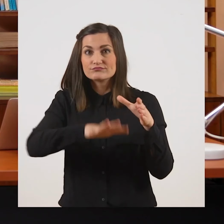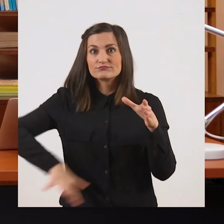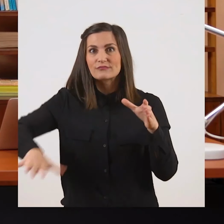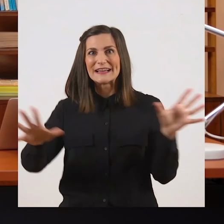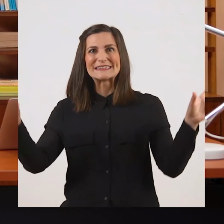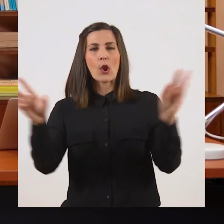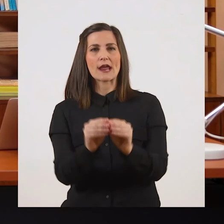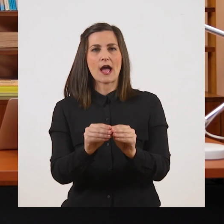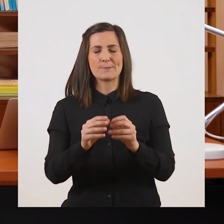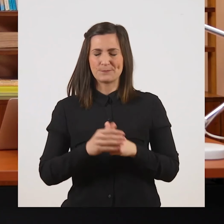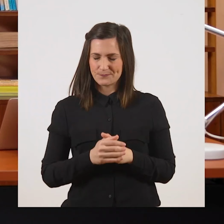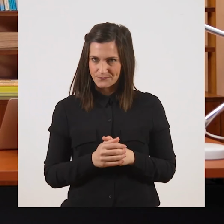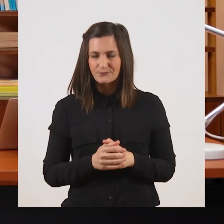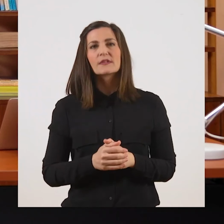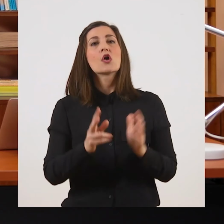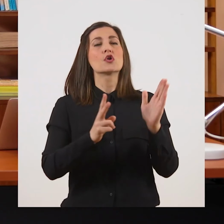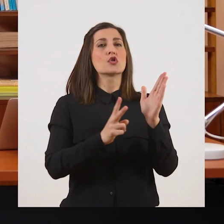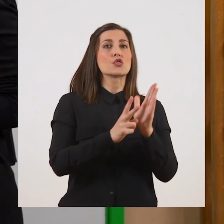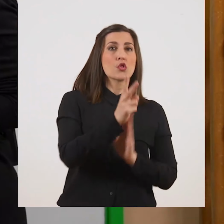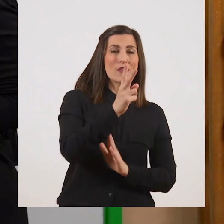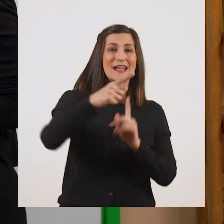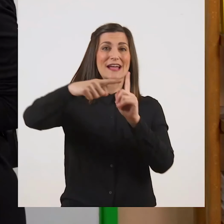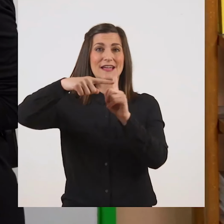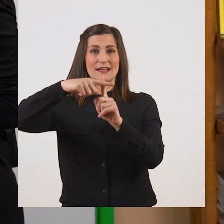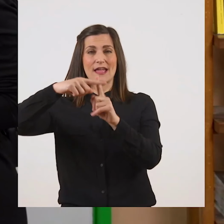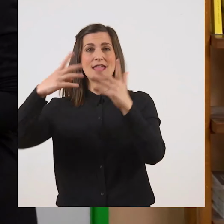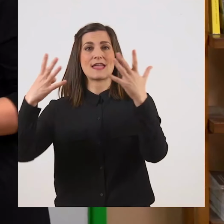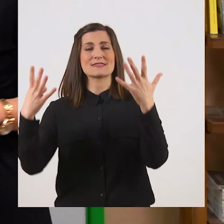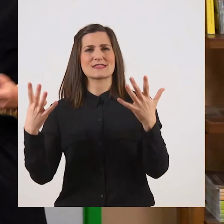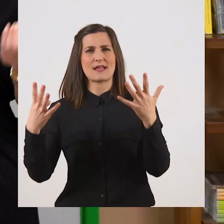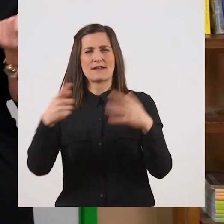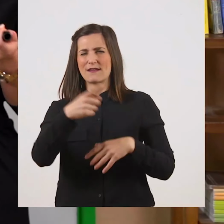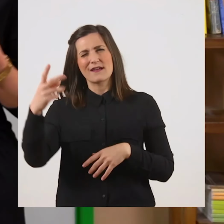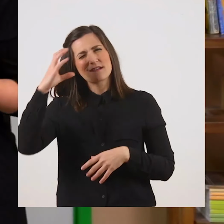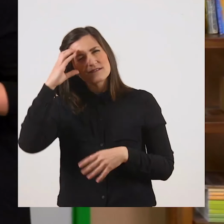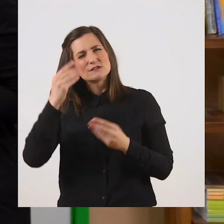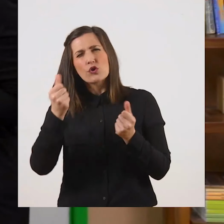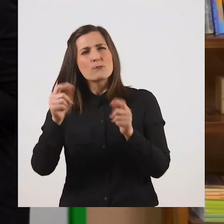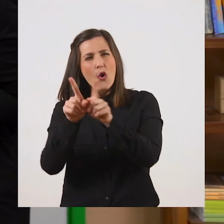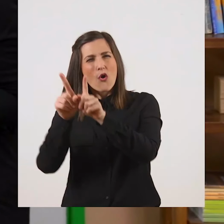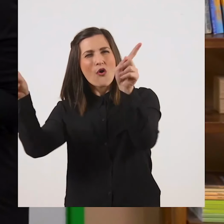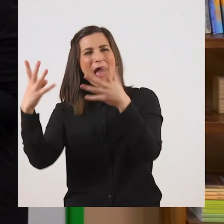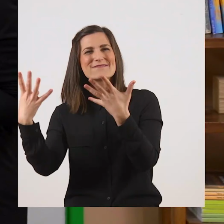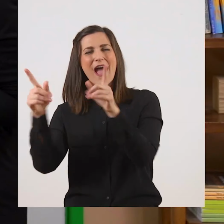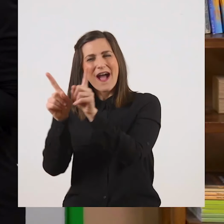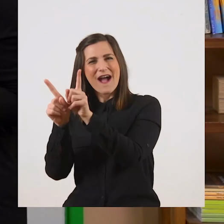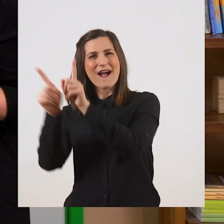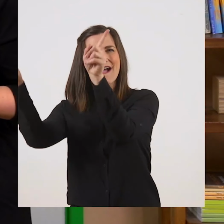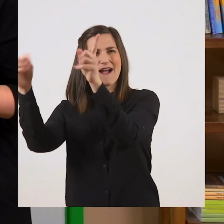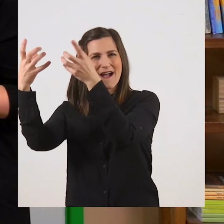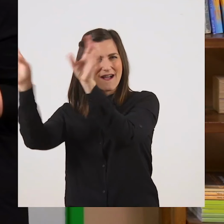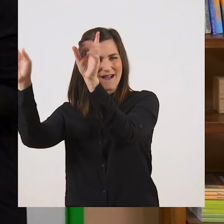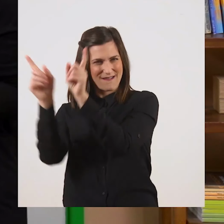Για να δούμε. 12 και 9. Θυμάστε τον τρόπο πριν. Βάζω στο 9